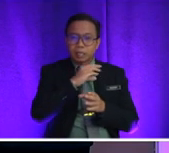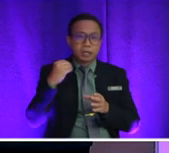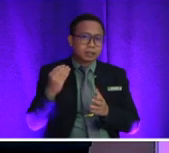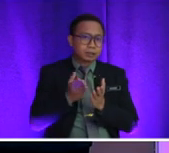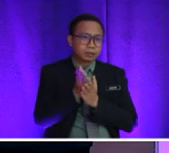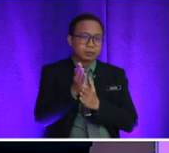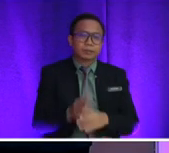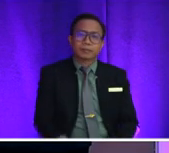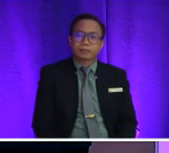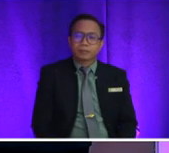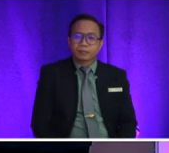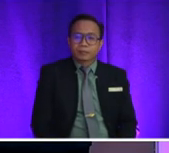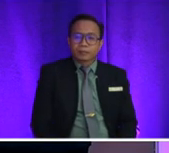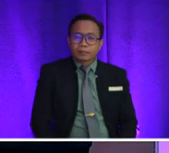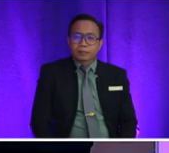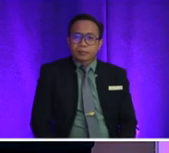baik